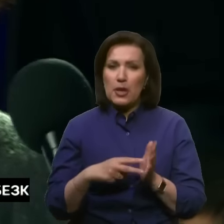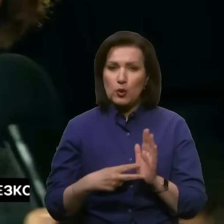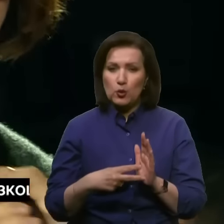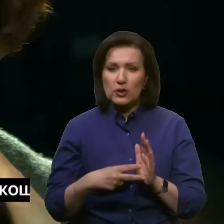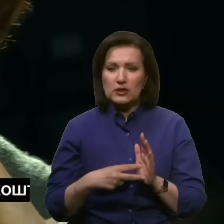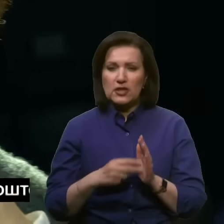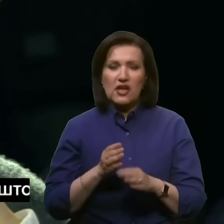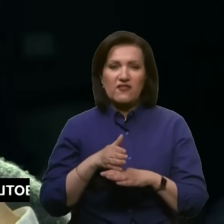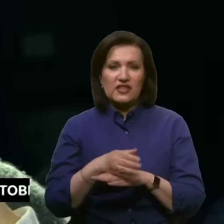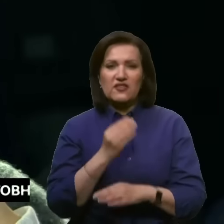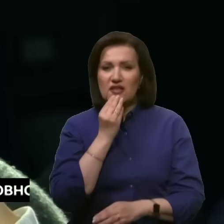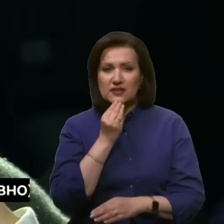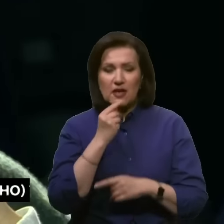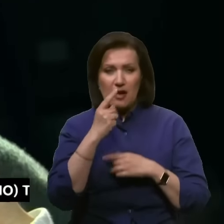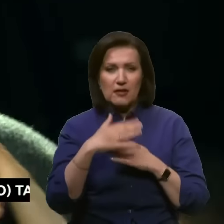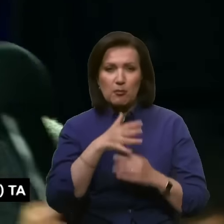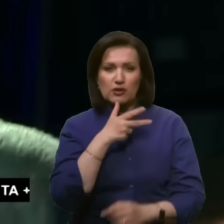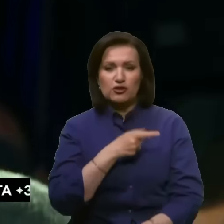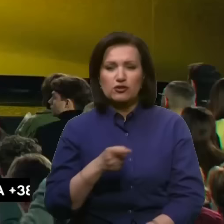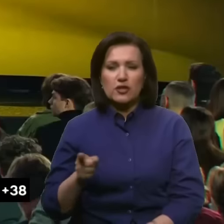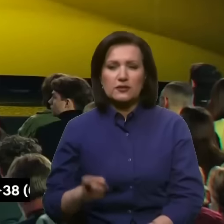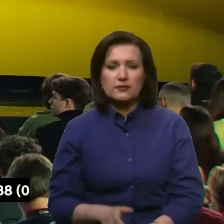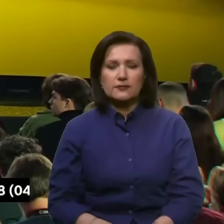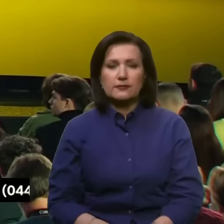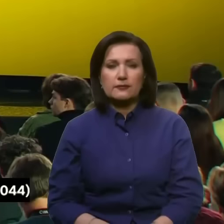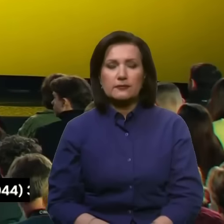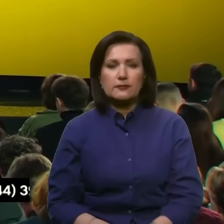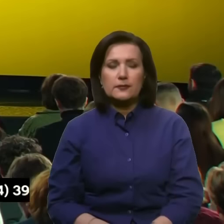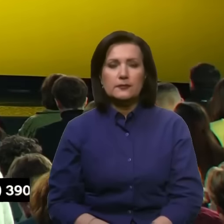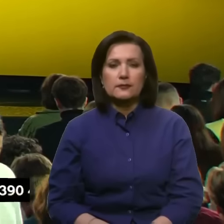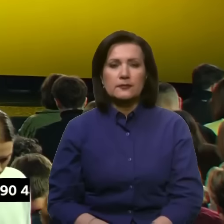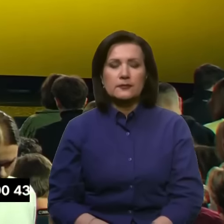плануєте відвідати Ізраїль найближчим часом?